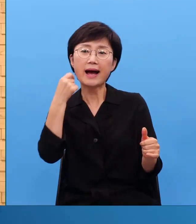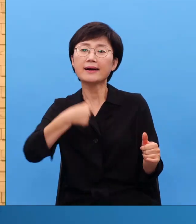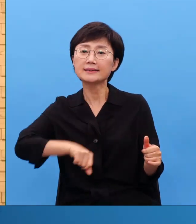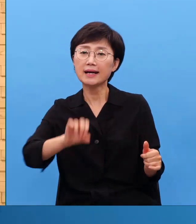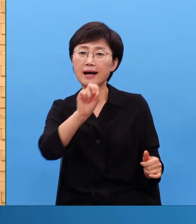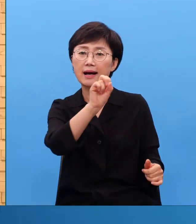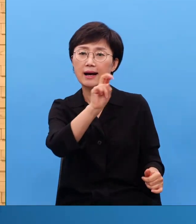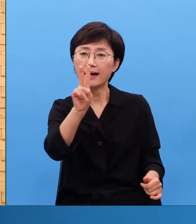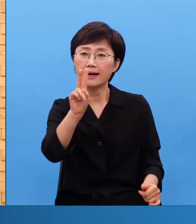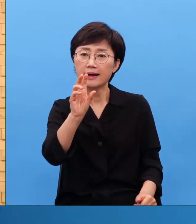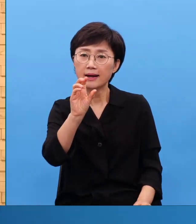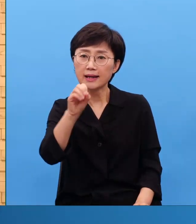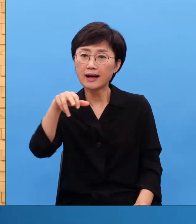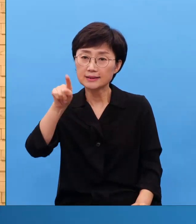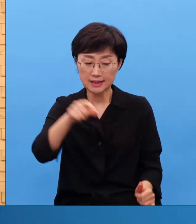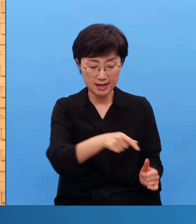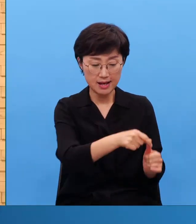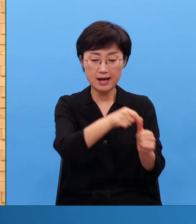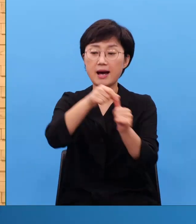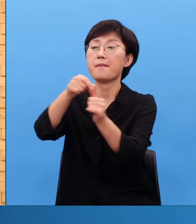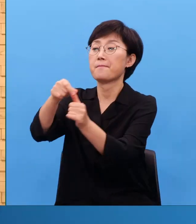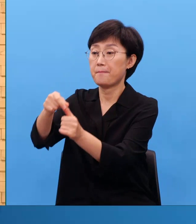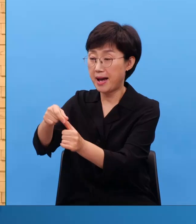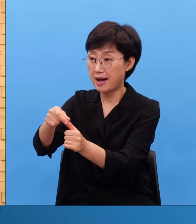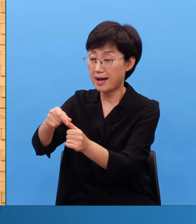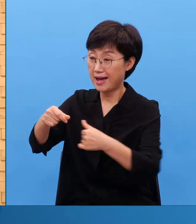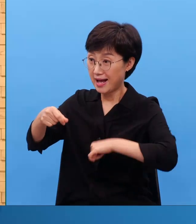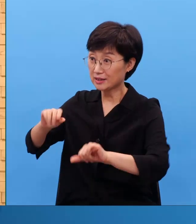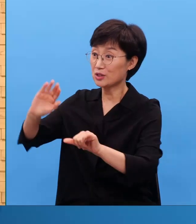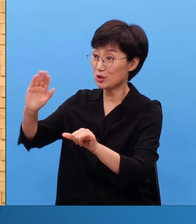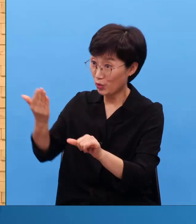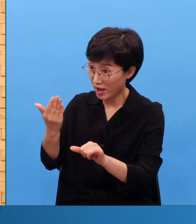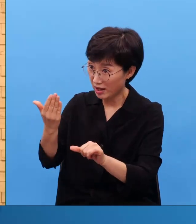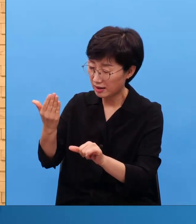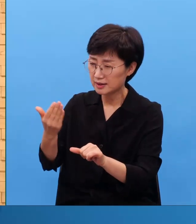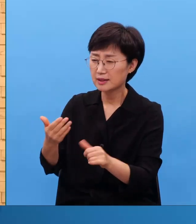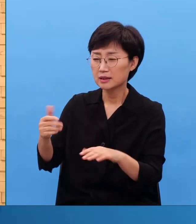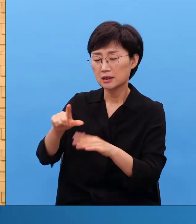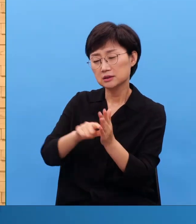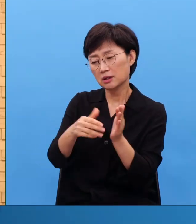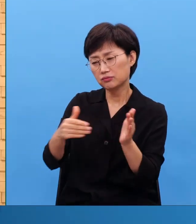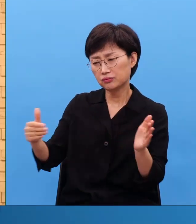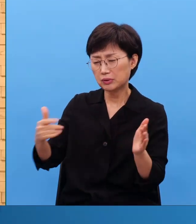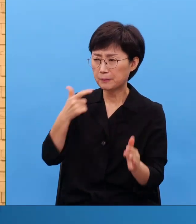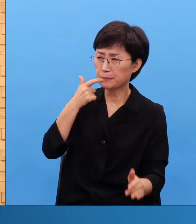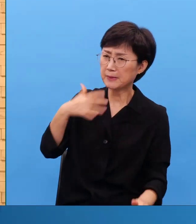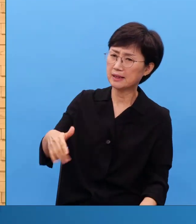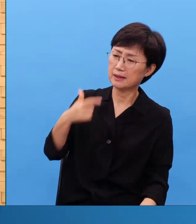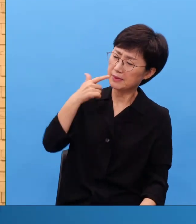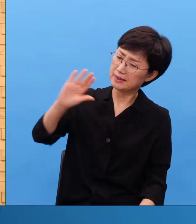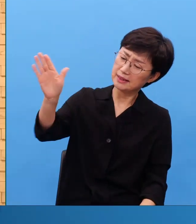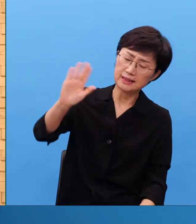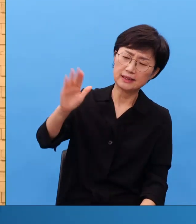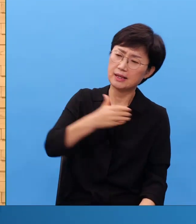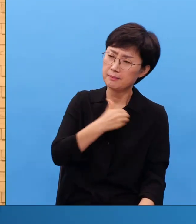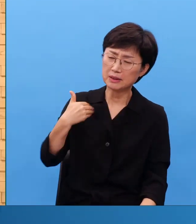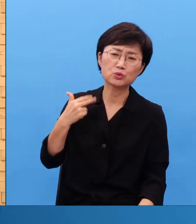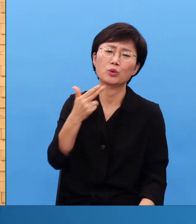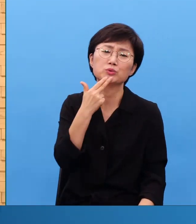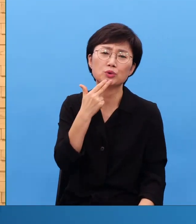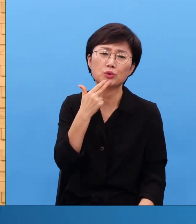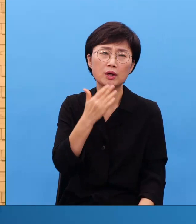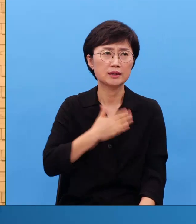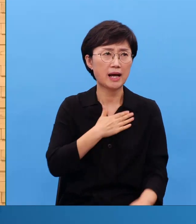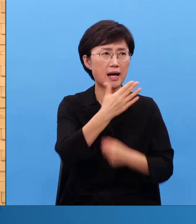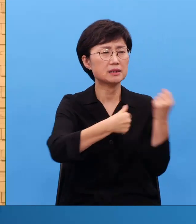with just that, he didn't. 그걸 버리고 하나님의 자녀인 것을 찾아냅니다. It wasn't his answer, but he discarded that and became a child of